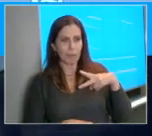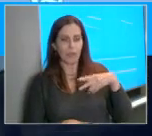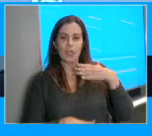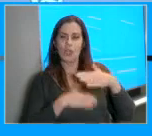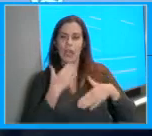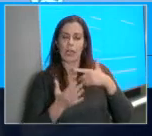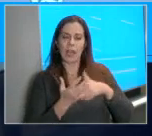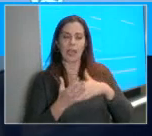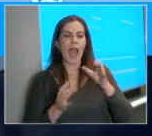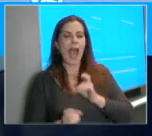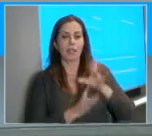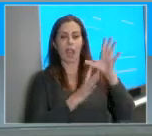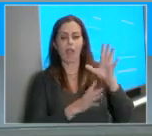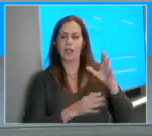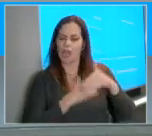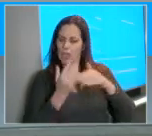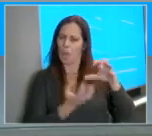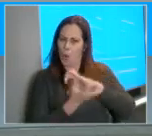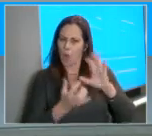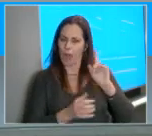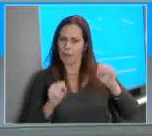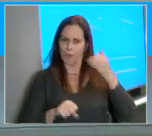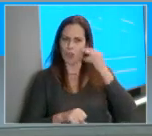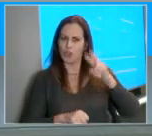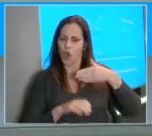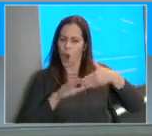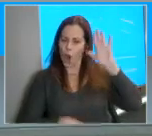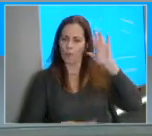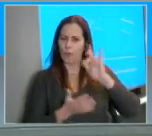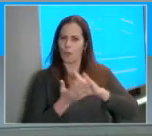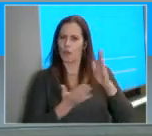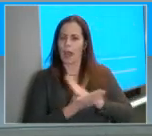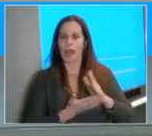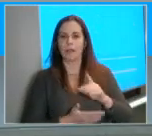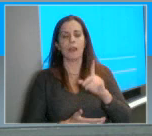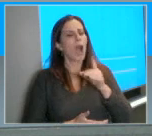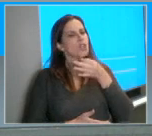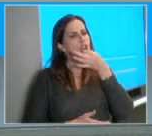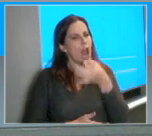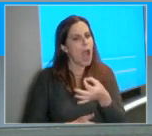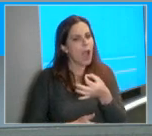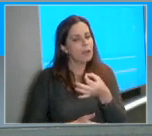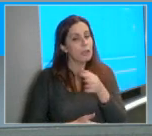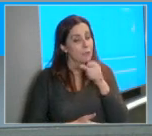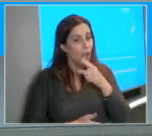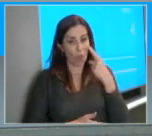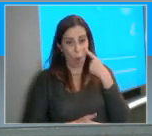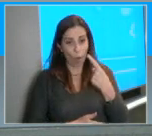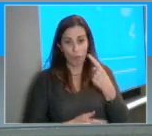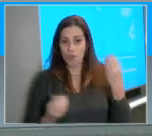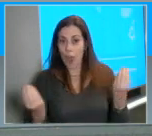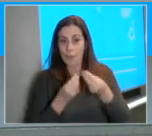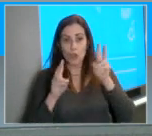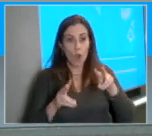שתהליך האימפיצ'מנט, ההדחה, הוא תהליך מורכב, ובוודאי שלטראמפ יש רוב במקום שמכריע. השאלה, האם אתה רואה